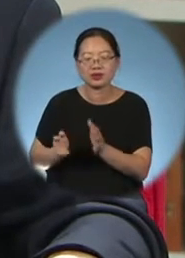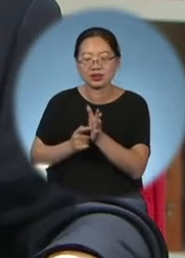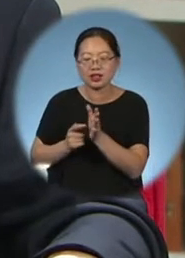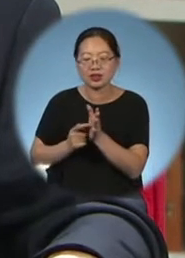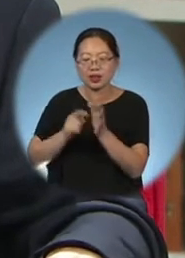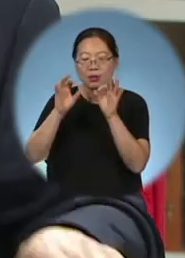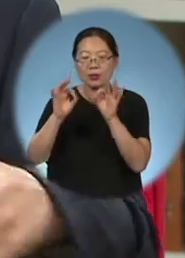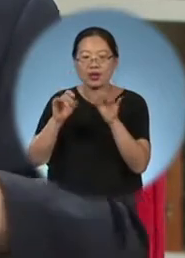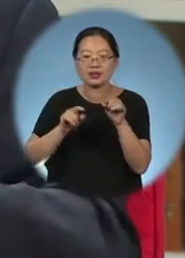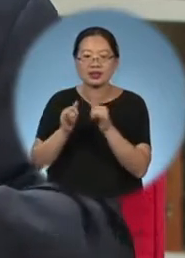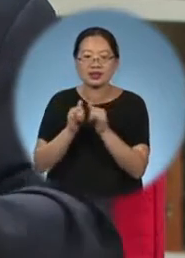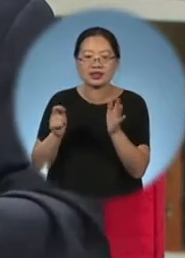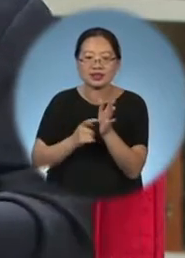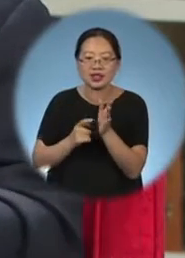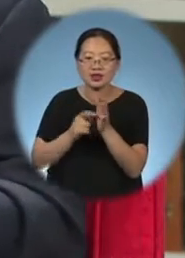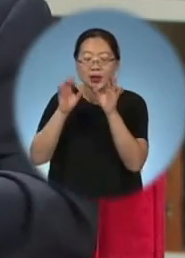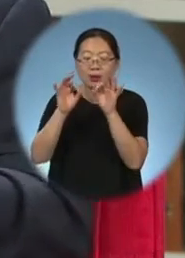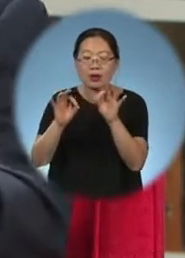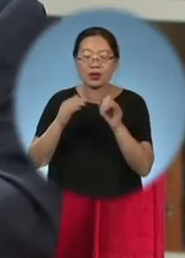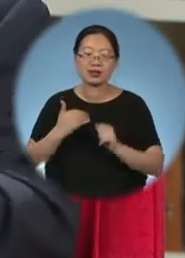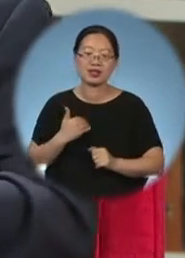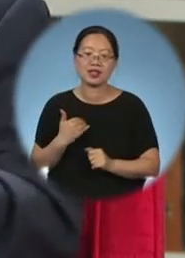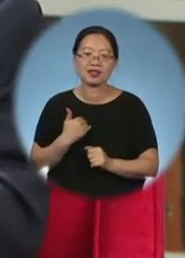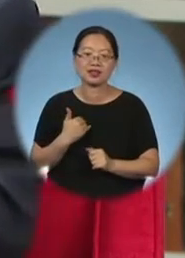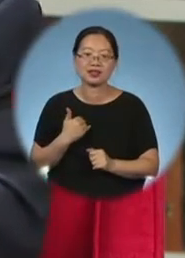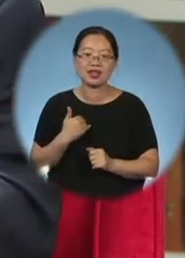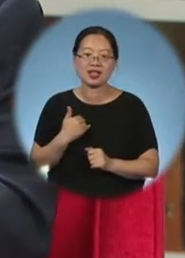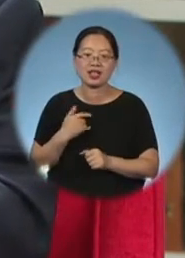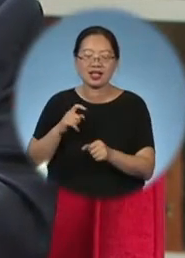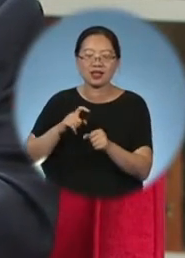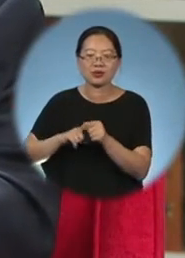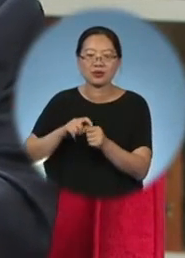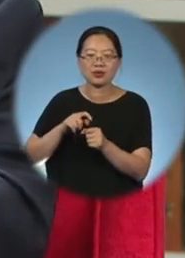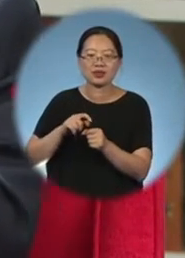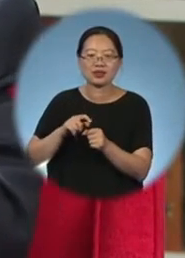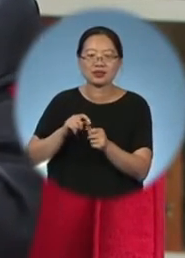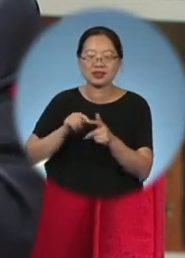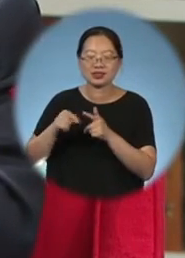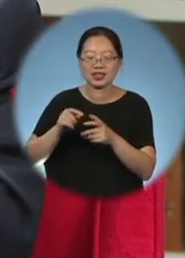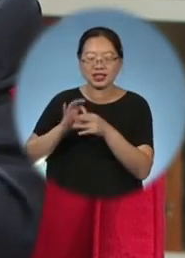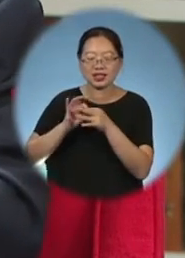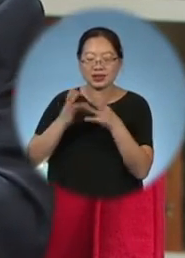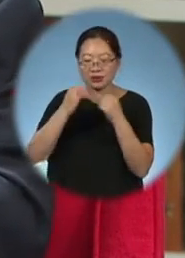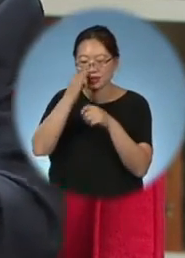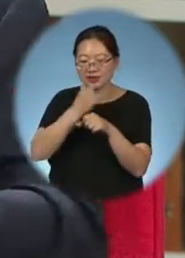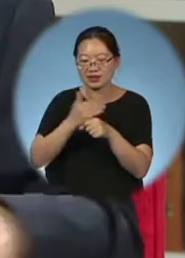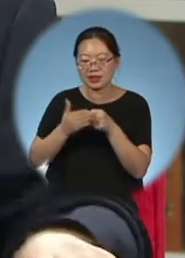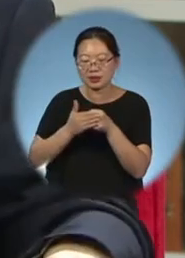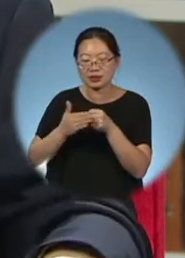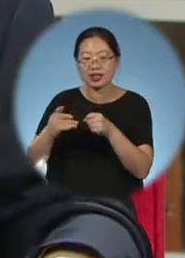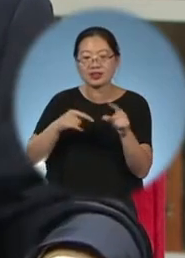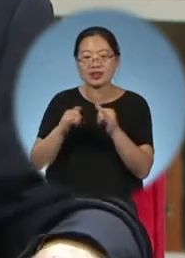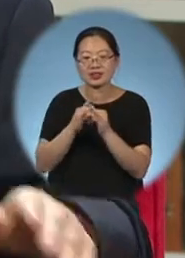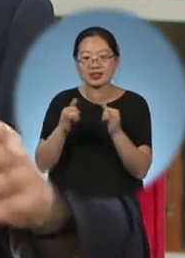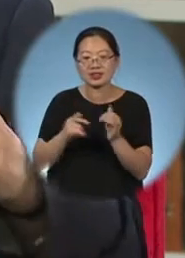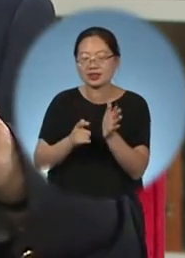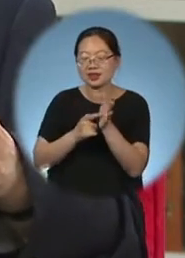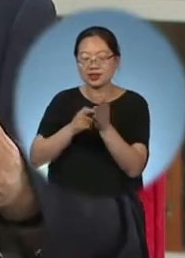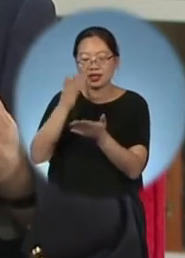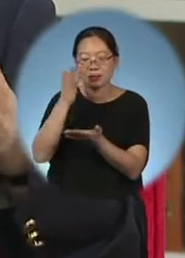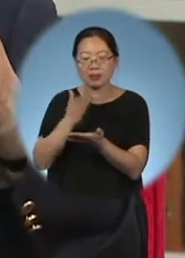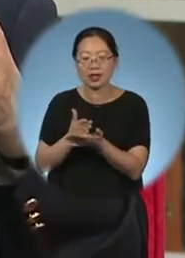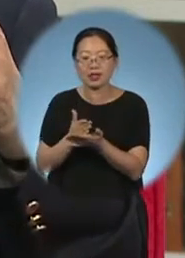거는 정치인들이 서두는 거는 사실은 자기들의 또 의도가 이해관계 많이 있거든요. 그래서 그 정치인들이